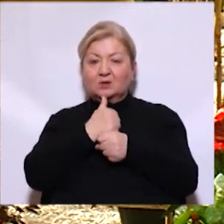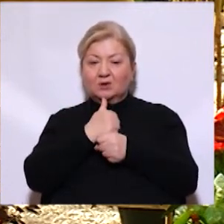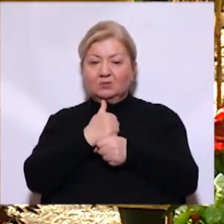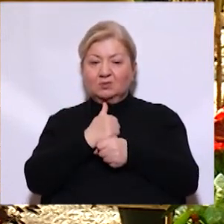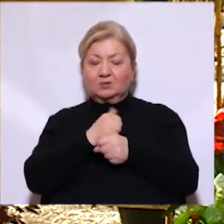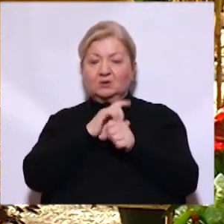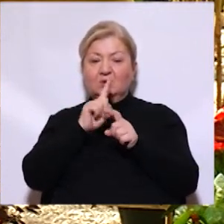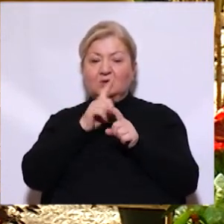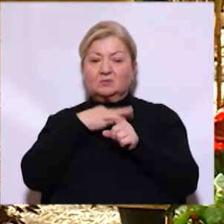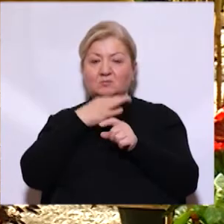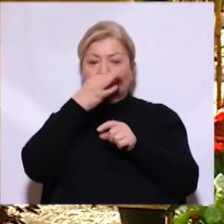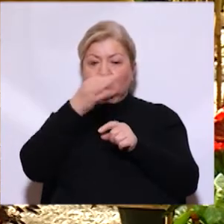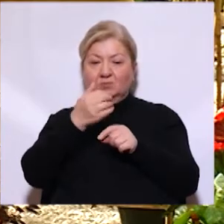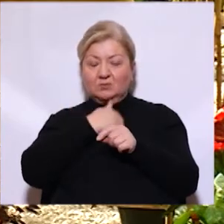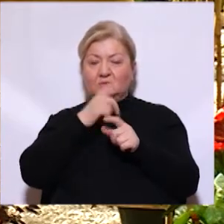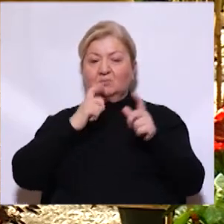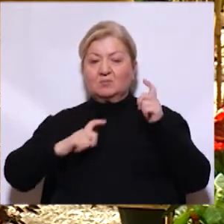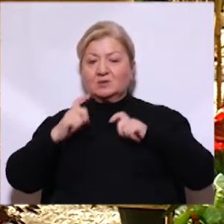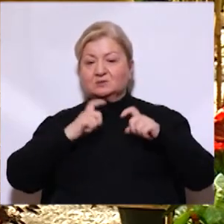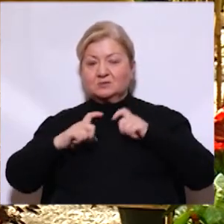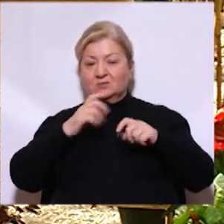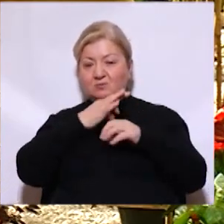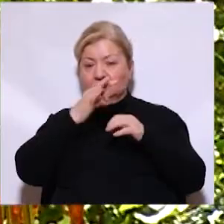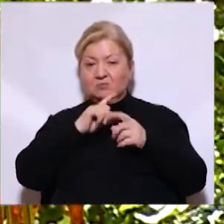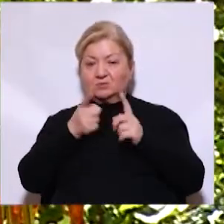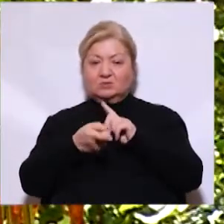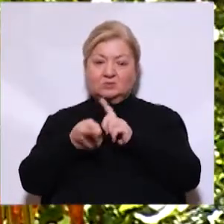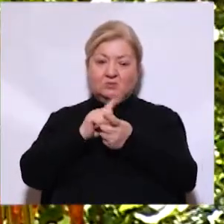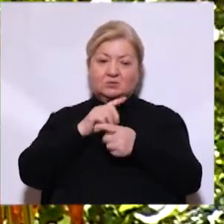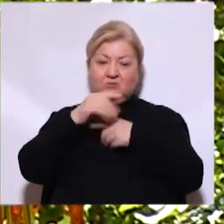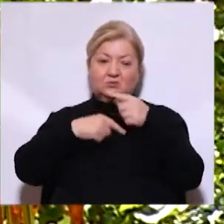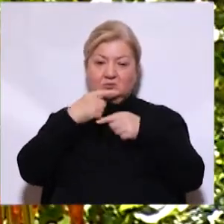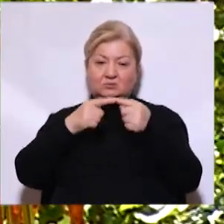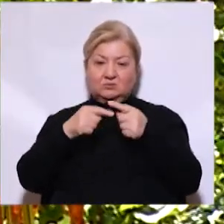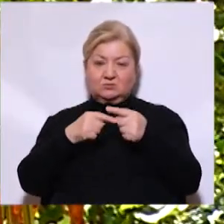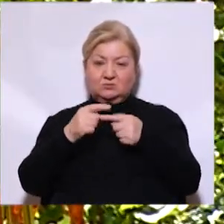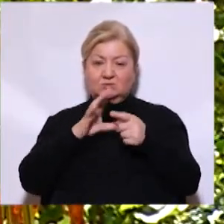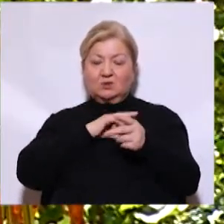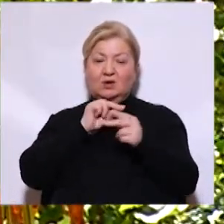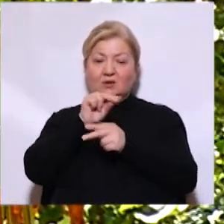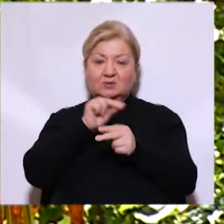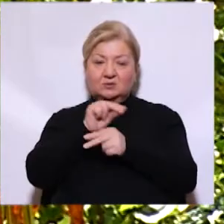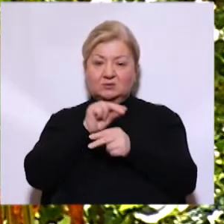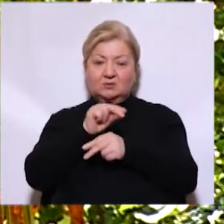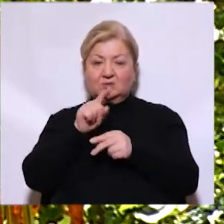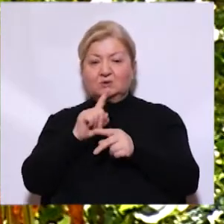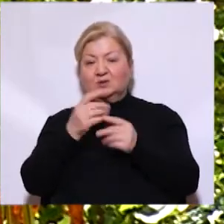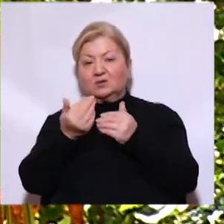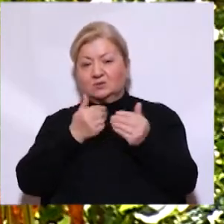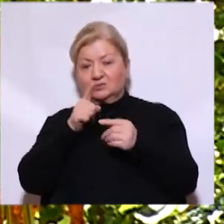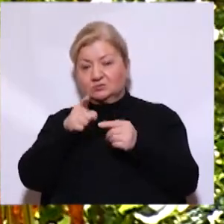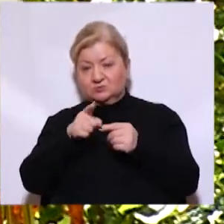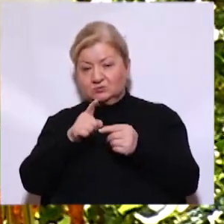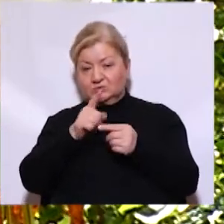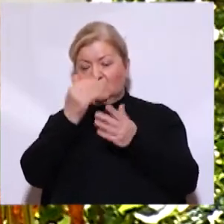ერთ-ერთი მთავარი რეკომენდაცია, რაც მქონდა, ეს მქონდა მასწავლებლებისთვის, რომ შებრუნებული საკლასო ოთახის პრინციპით ესწავლებინათ, ანუ